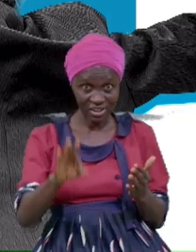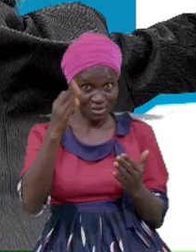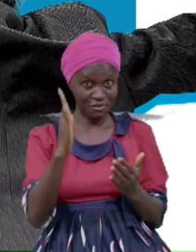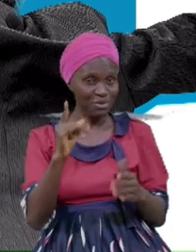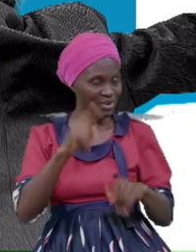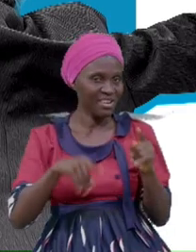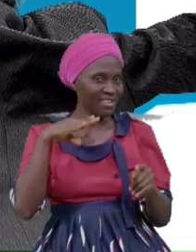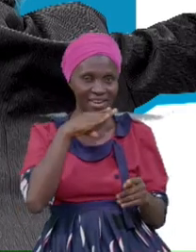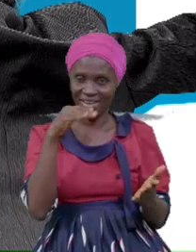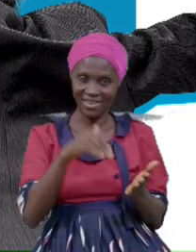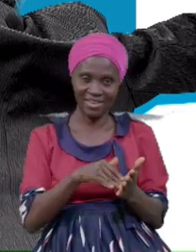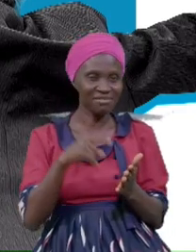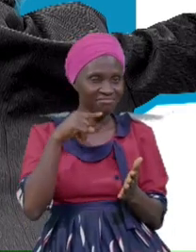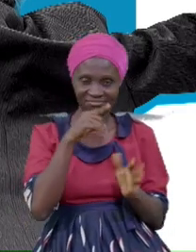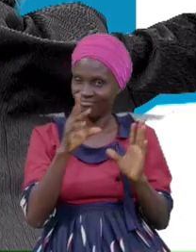de fausses informations.